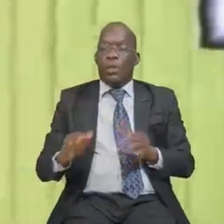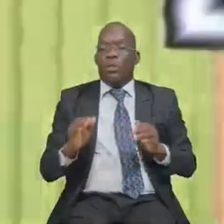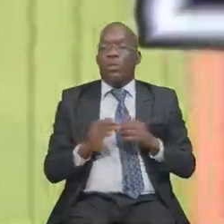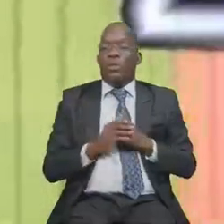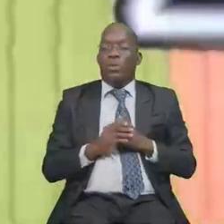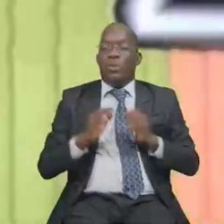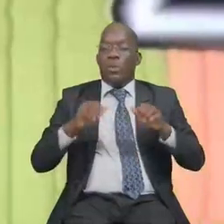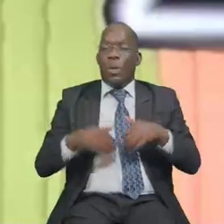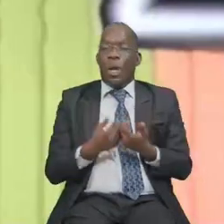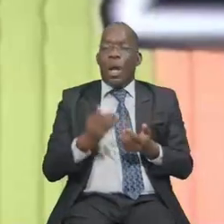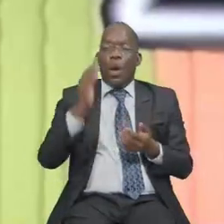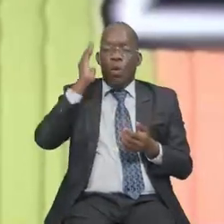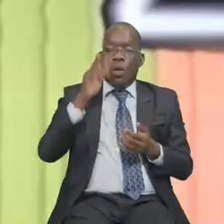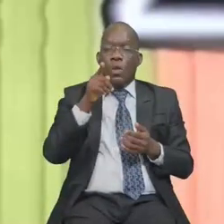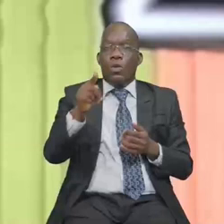Comment vas-tu traiter